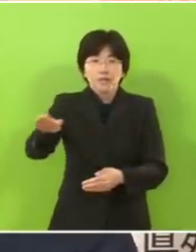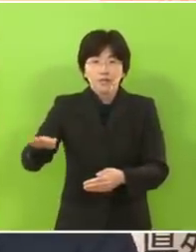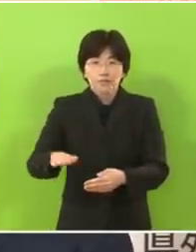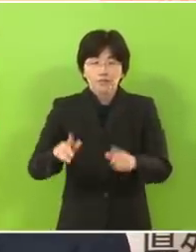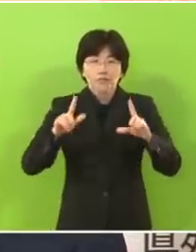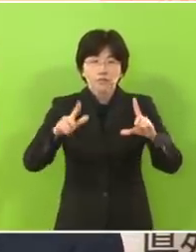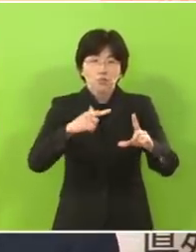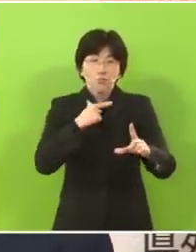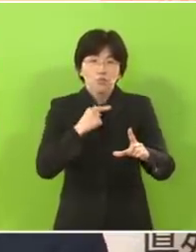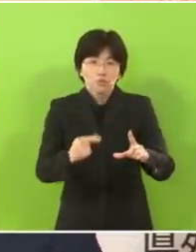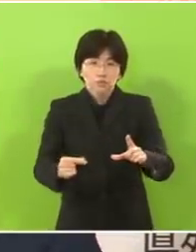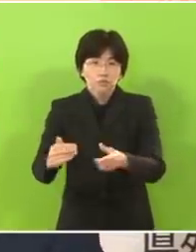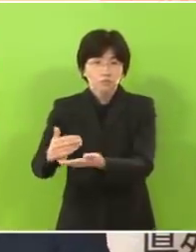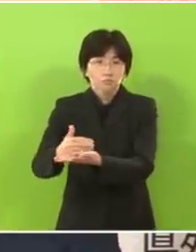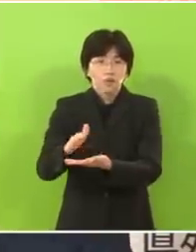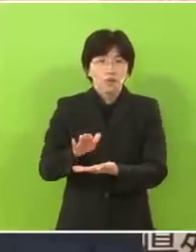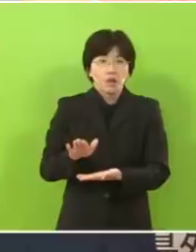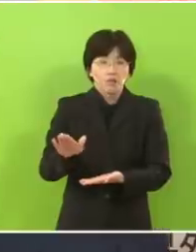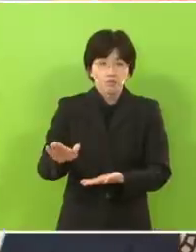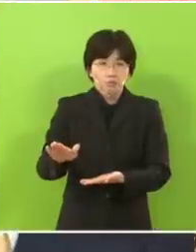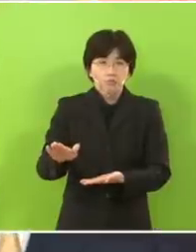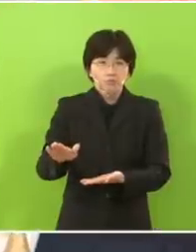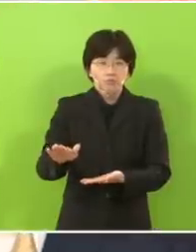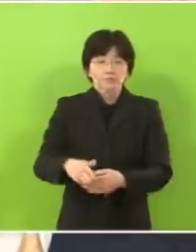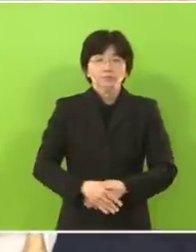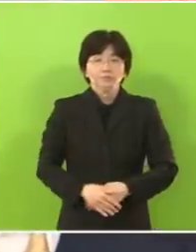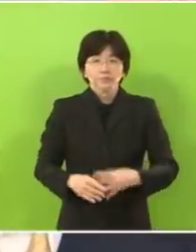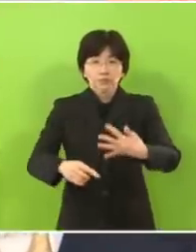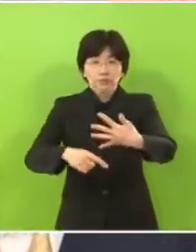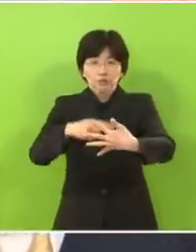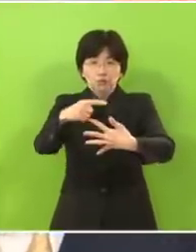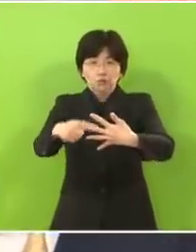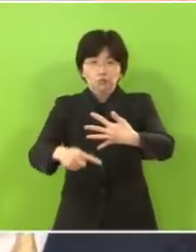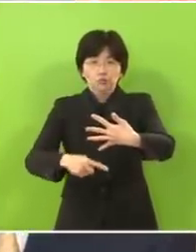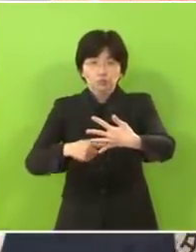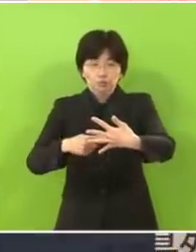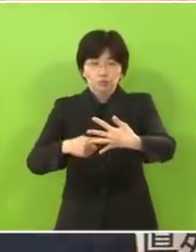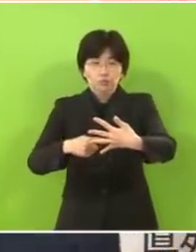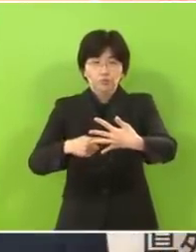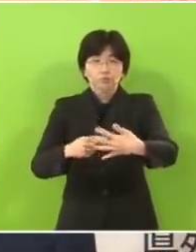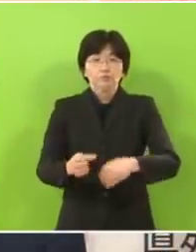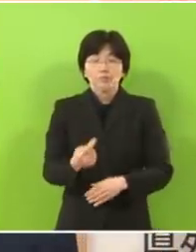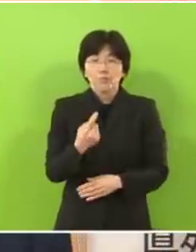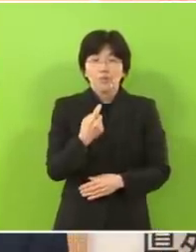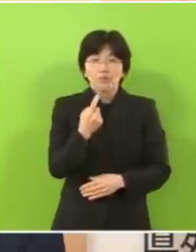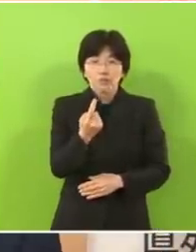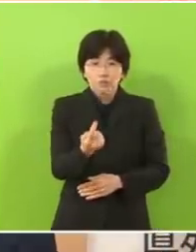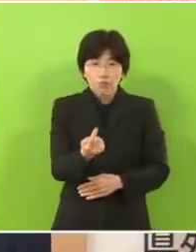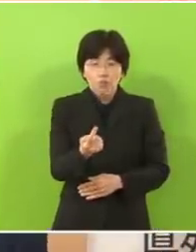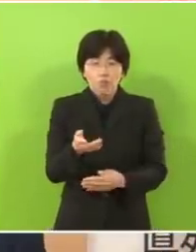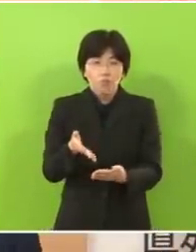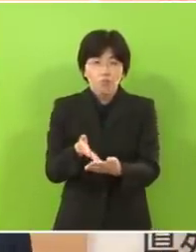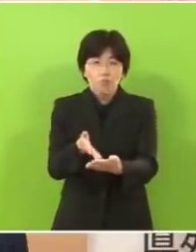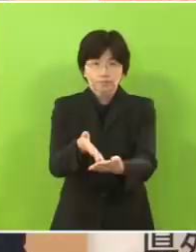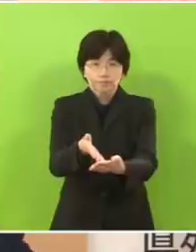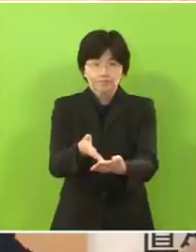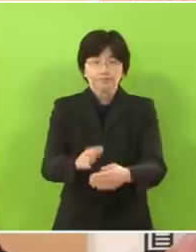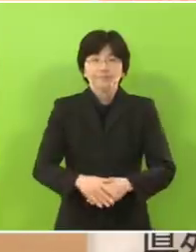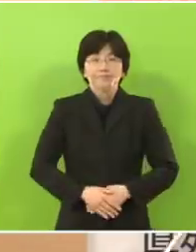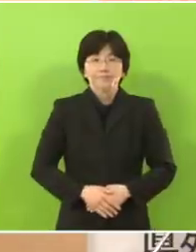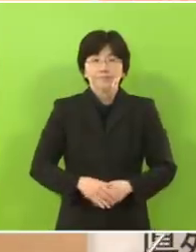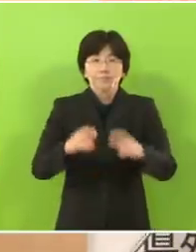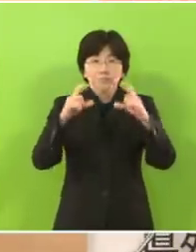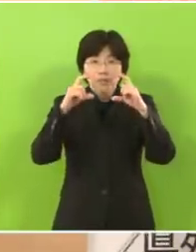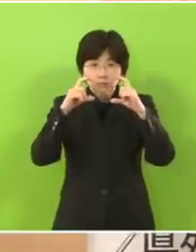伝えてほしいまあ5-10もう一度伝えいたします